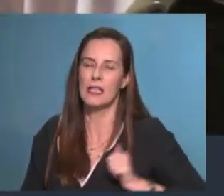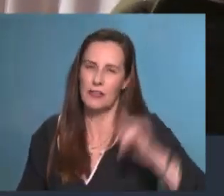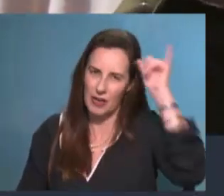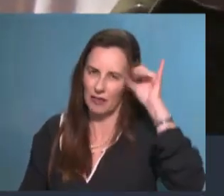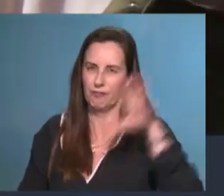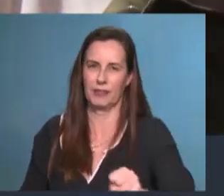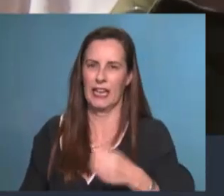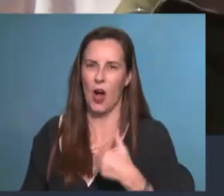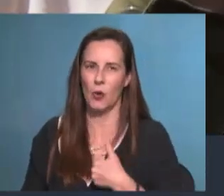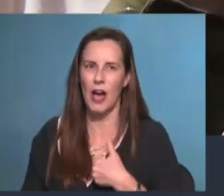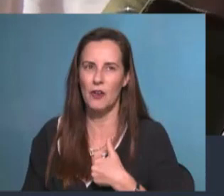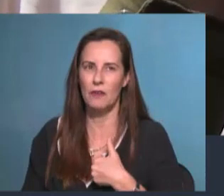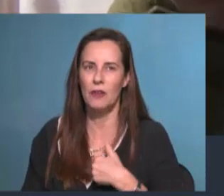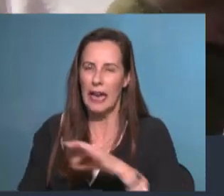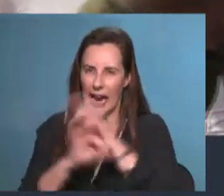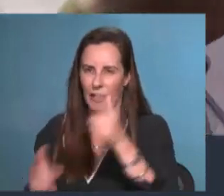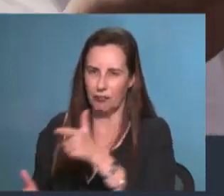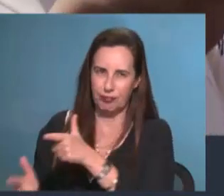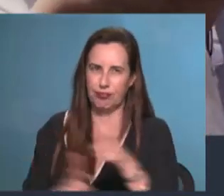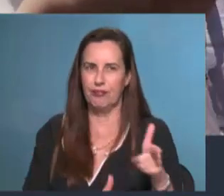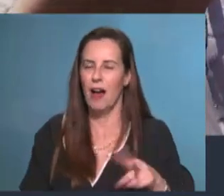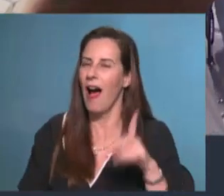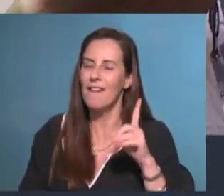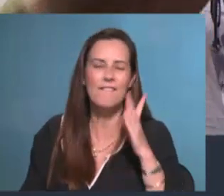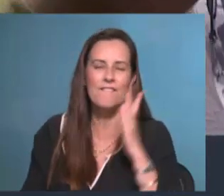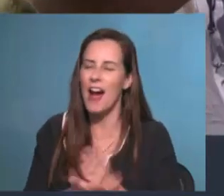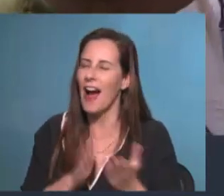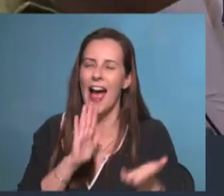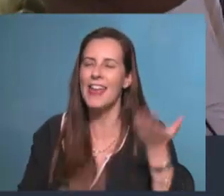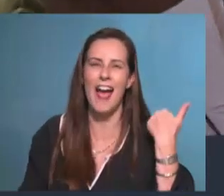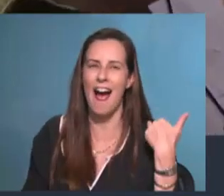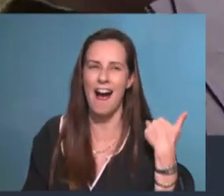אותנו, פתח עלינו באש, אבל זה כבר היה,